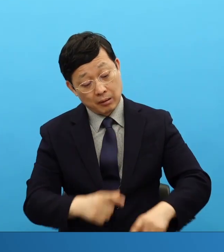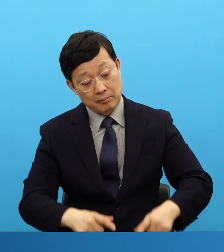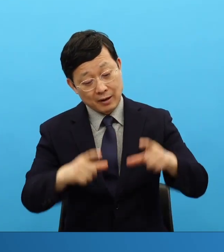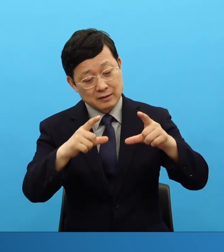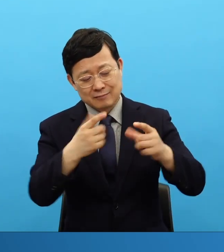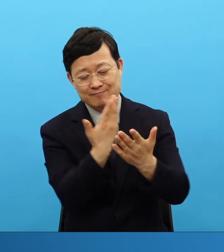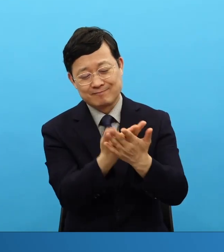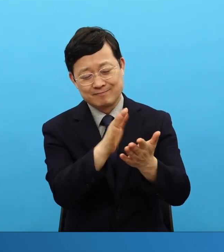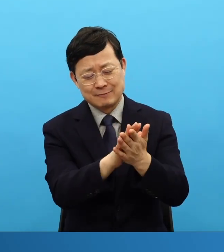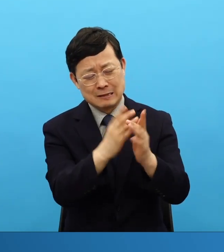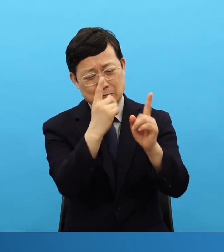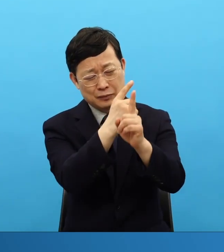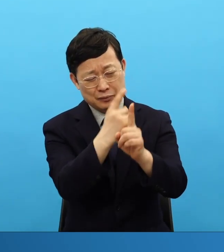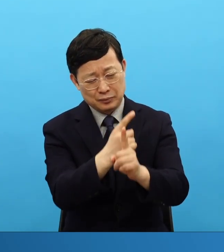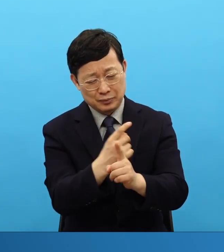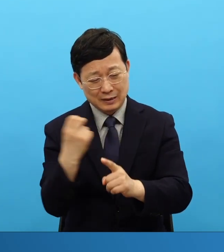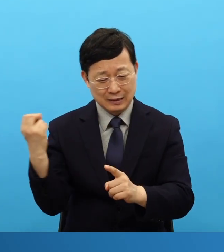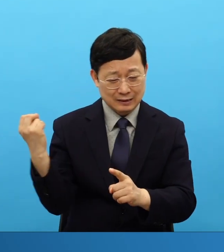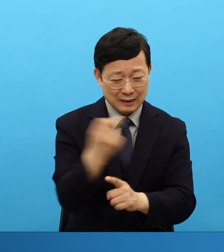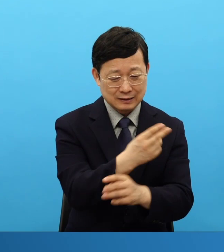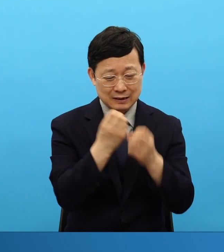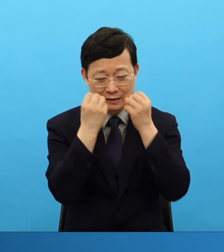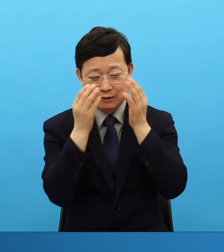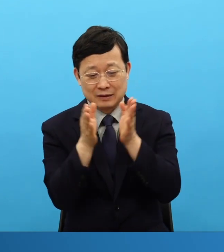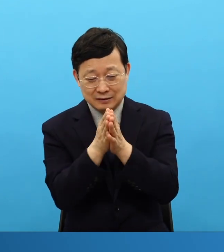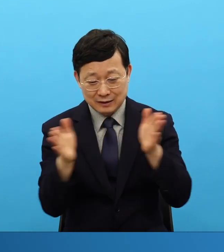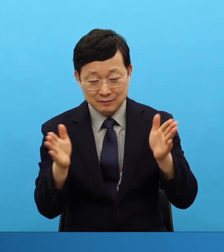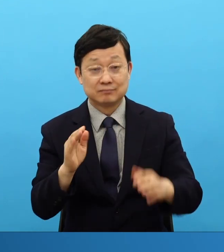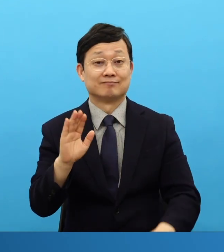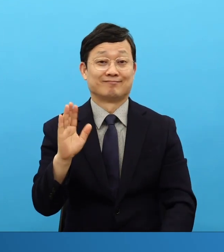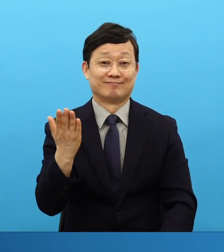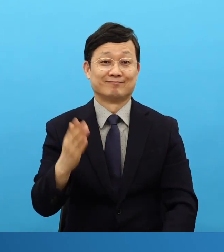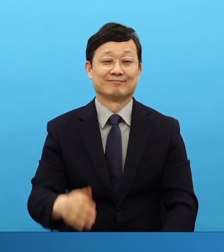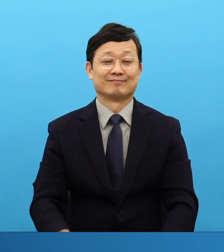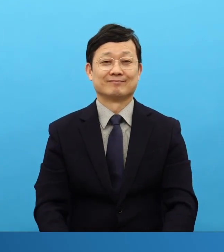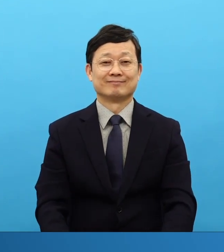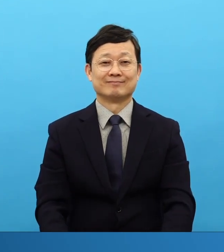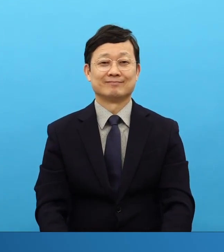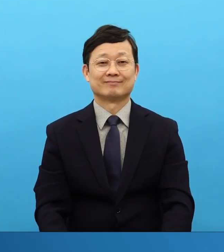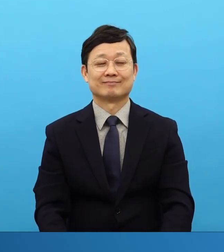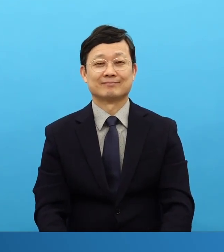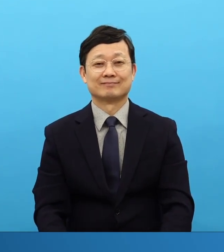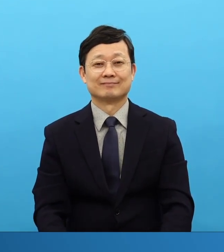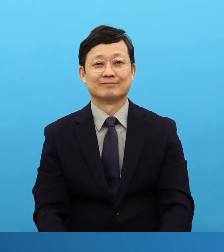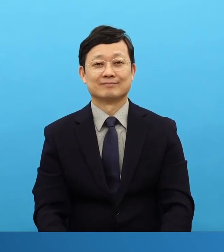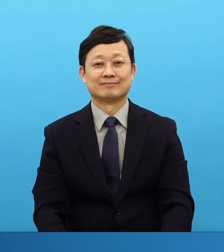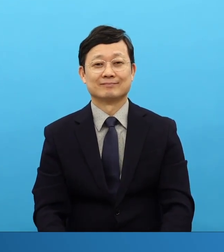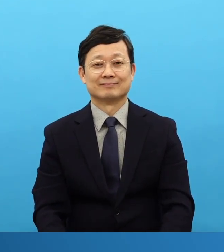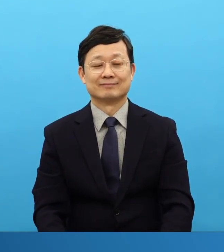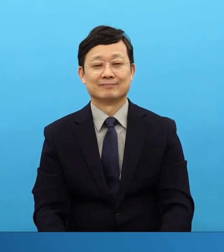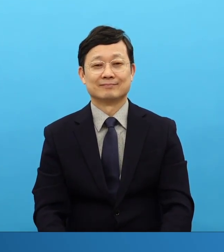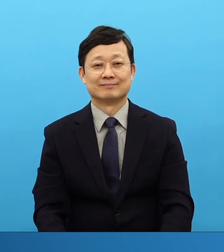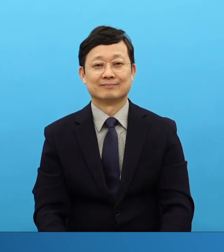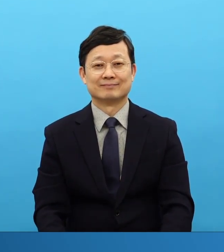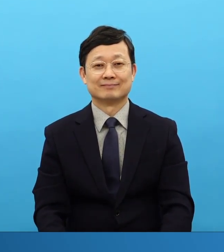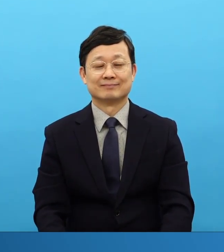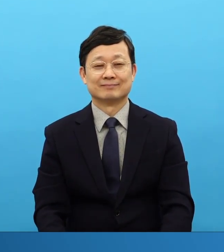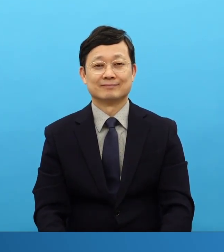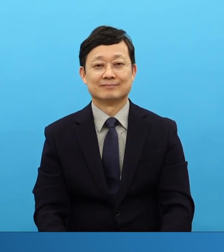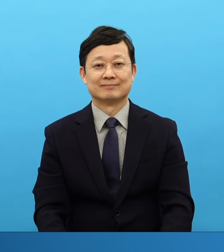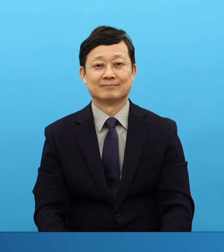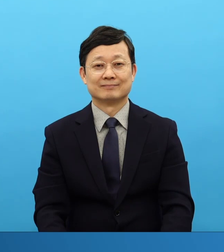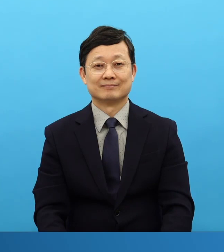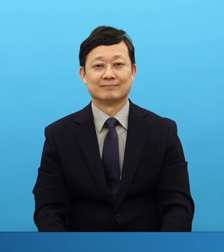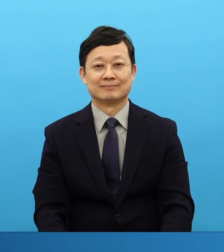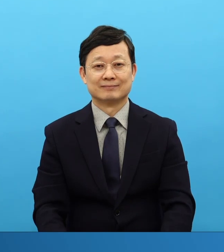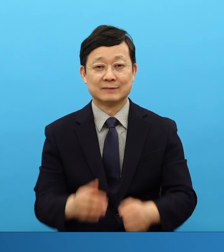수리하라는 거거든요. 그리고 새로 시작하면 진짜 시작하면 돼요. Starting now, do not be discouraged. If you have a fallen a partisan, God is saying to reconstruct that. You can start 자,